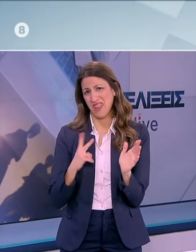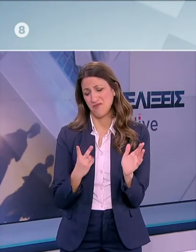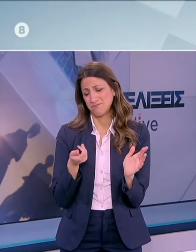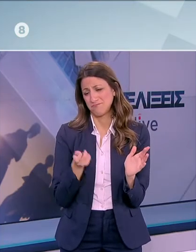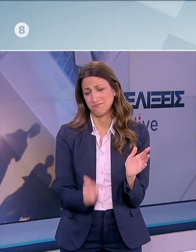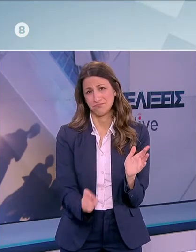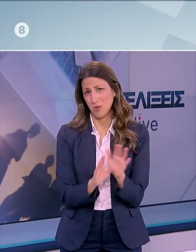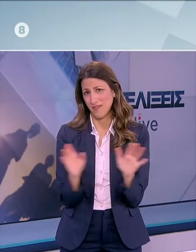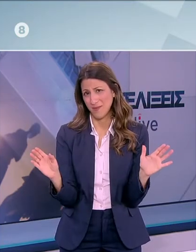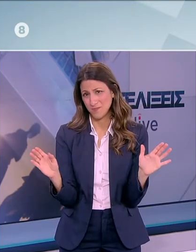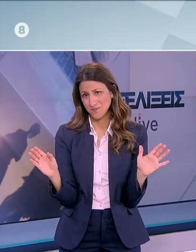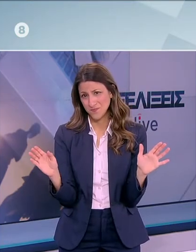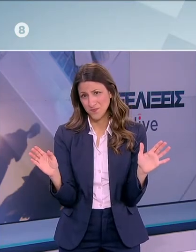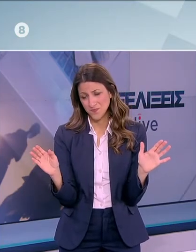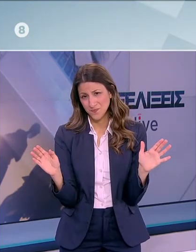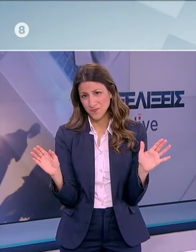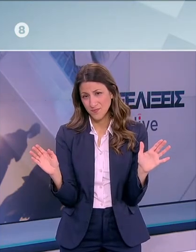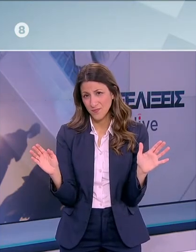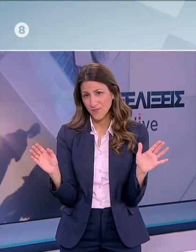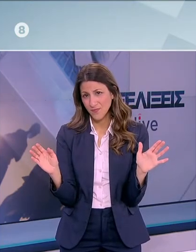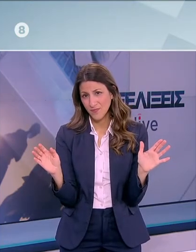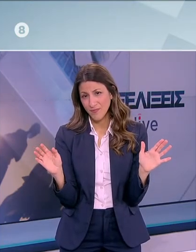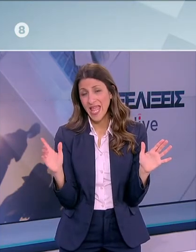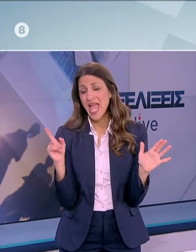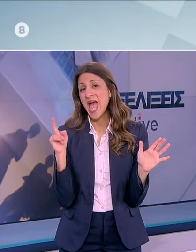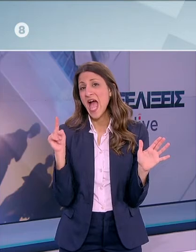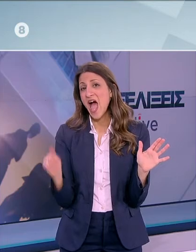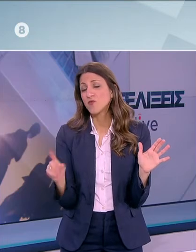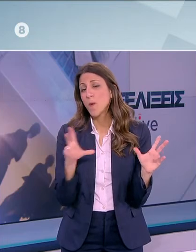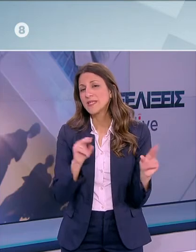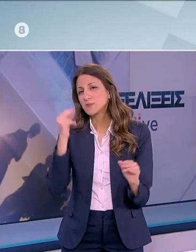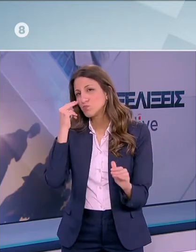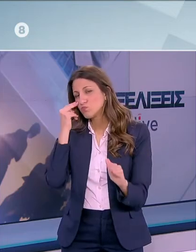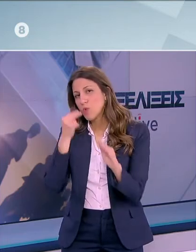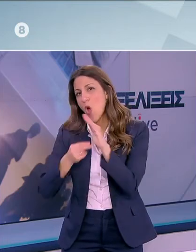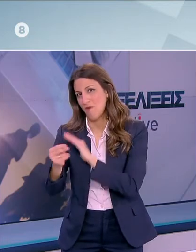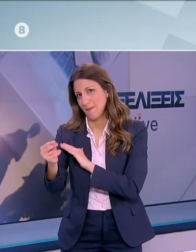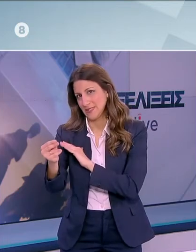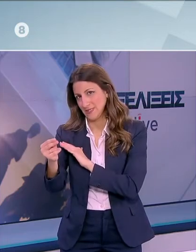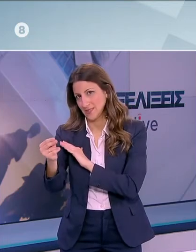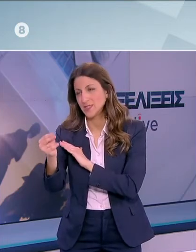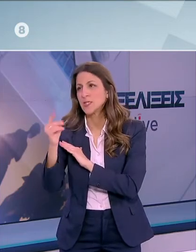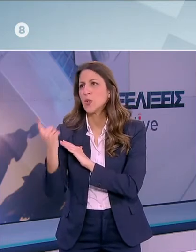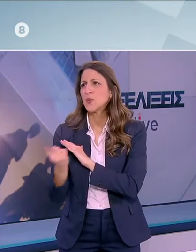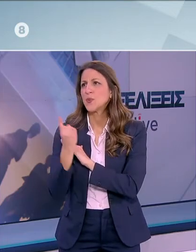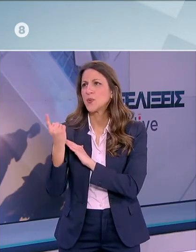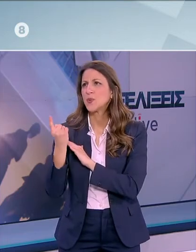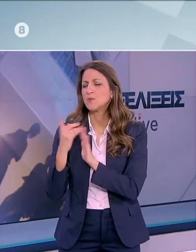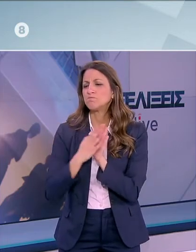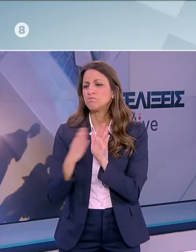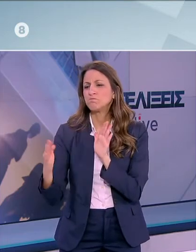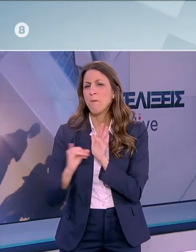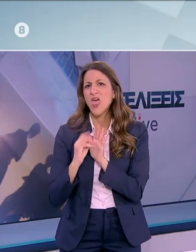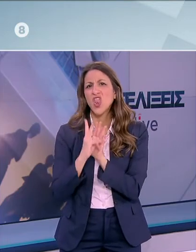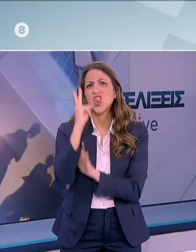γνώση, αλλά σε εισαγωγικά θα πω γνώση και όχι τα σαφή επιστημονικά δεδομένα, ότι η ανοσία κρατάει τουλάχιστον για κάποιο χρονικό διάστημα ενός